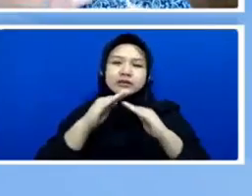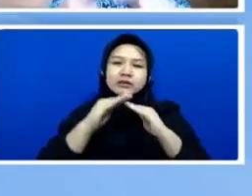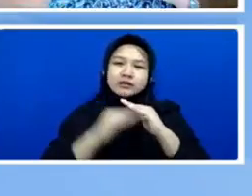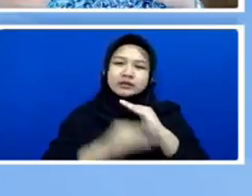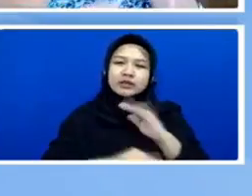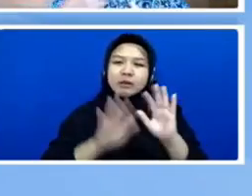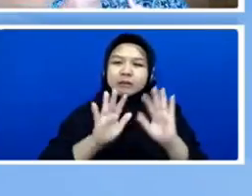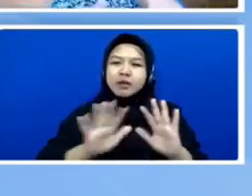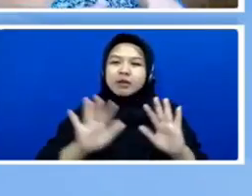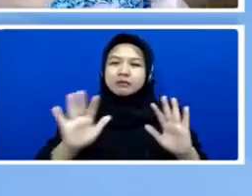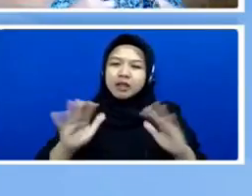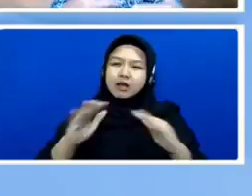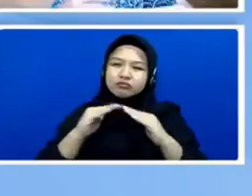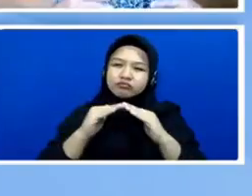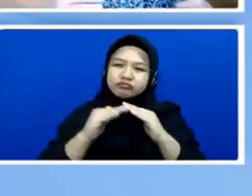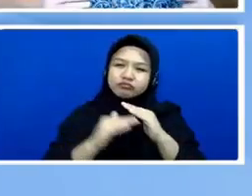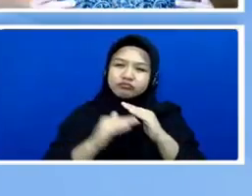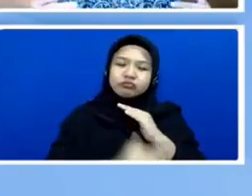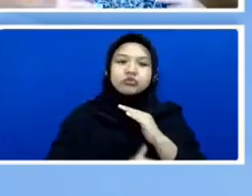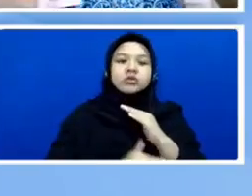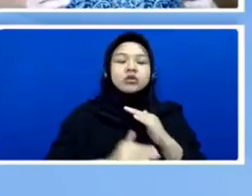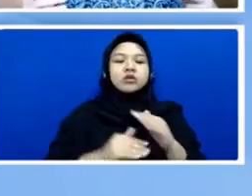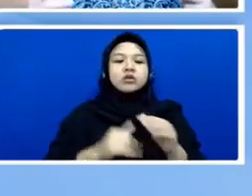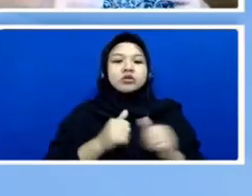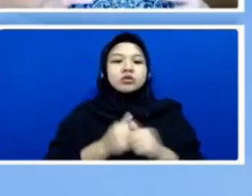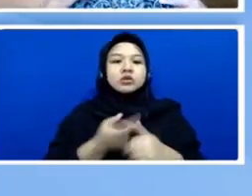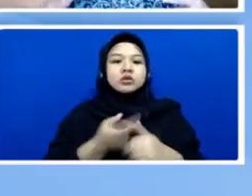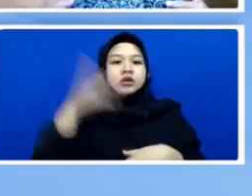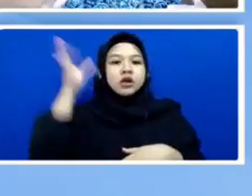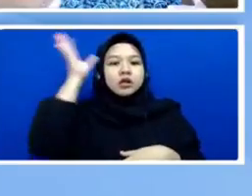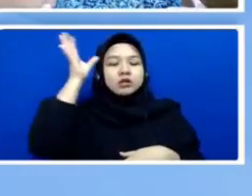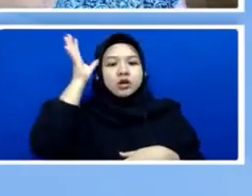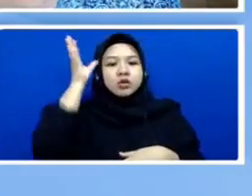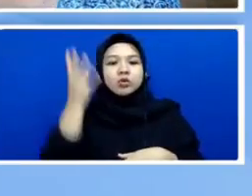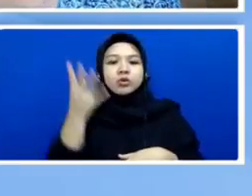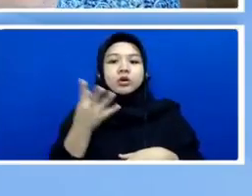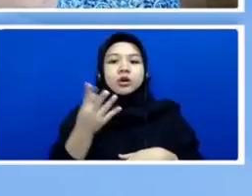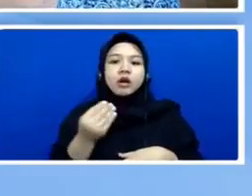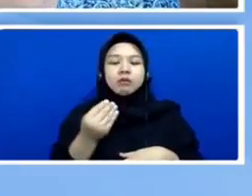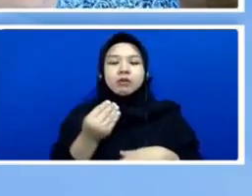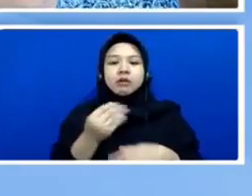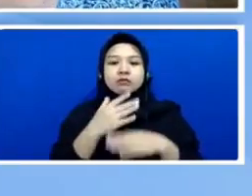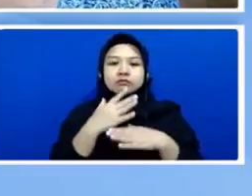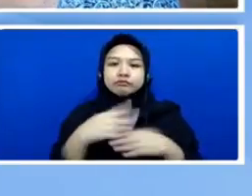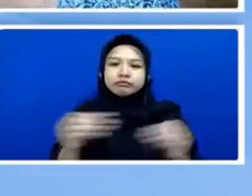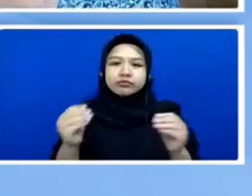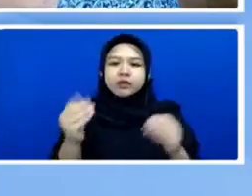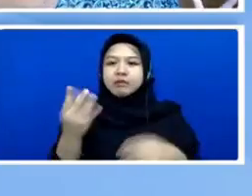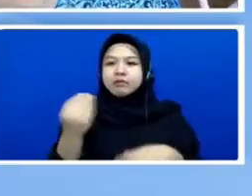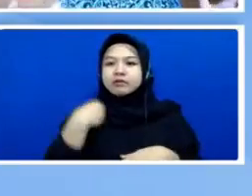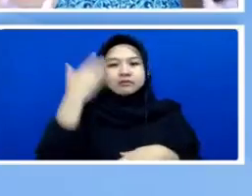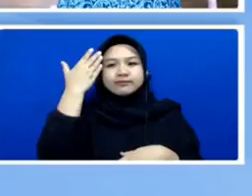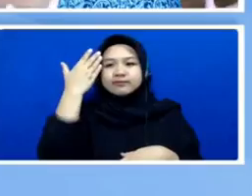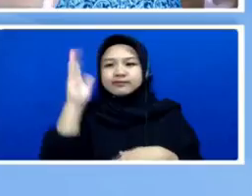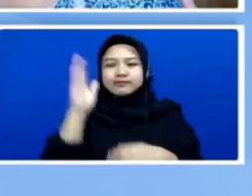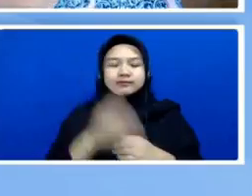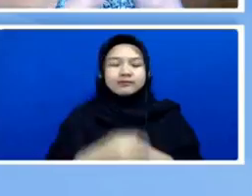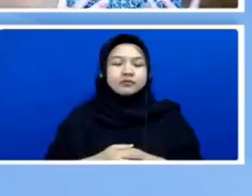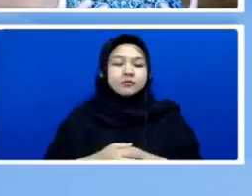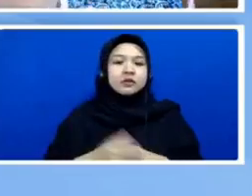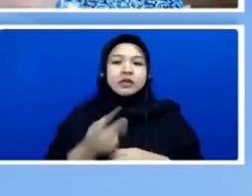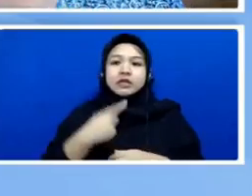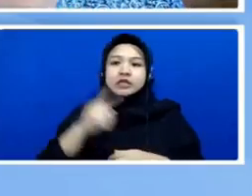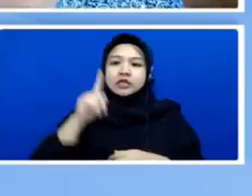pelan-pelan berlangsung, ya, dan kemudian kita nggak tahu kapan kira-kira dia akan berakhir gitu. Ya. Nah, karena itu kita